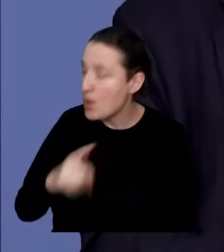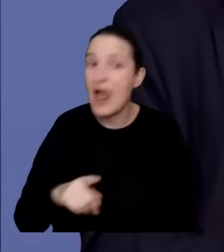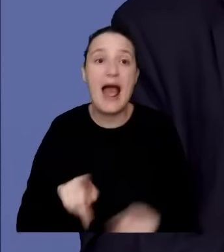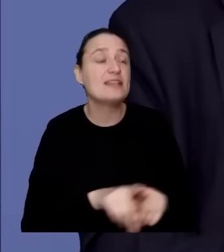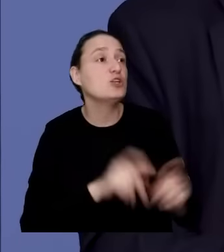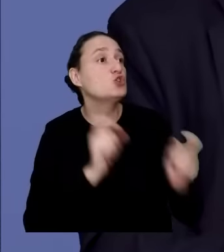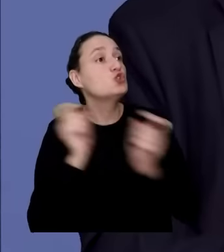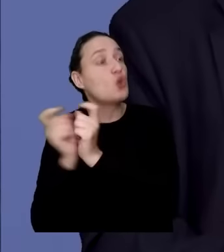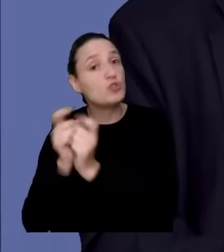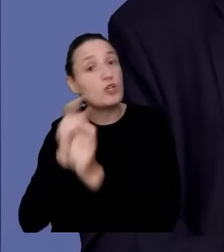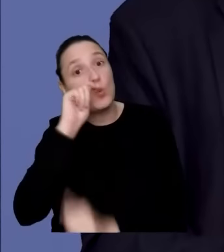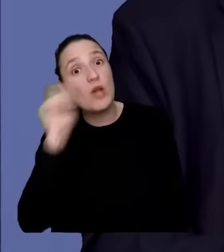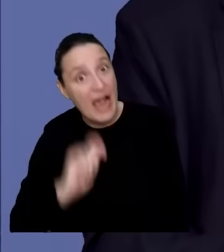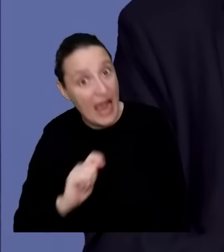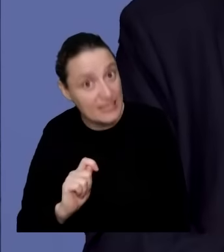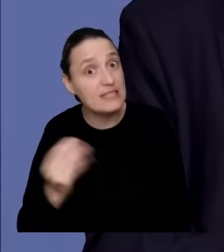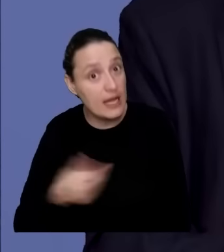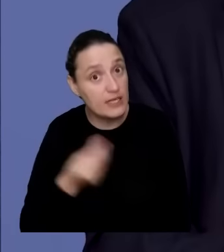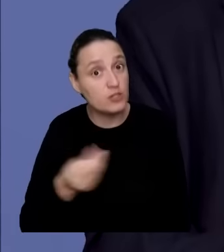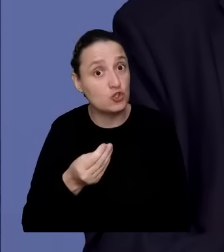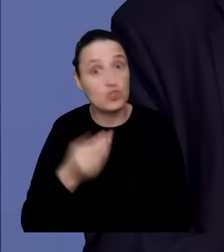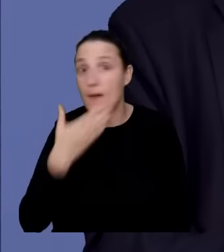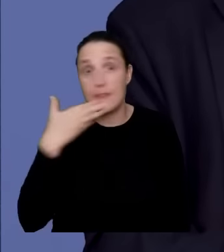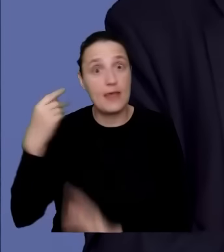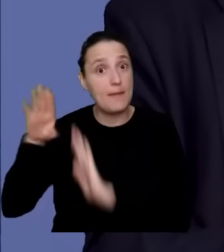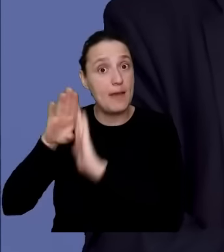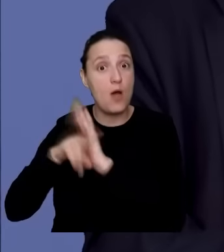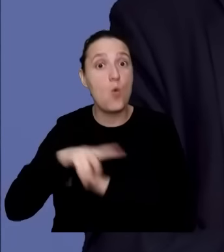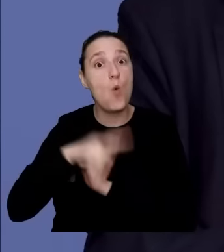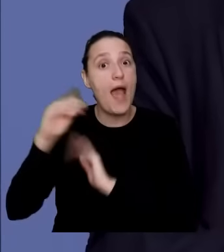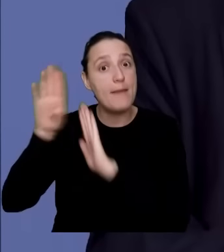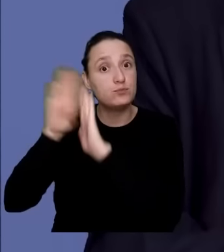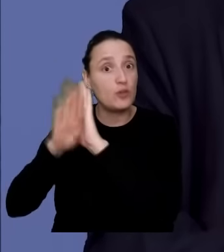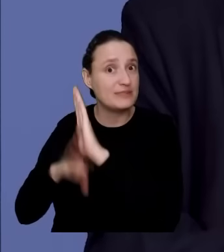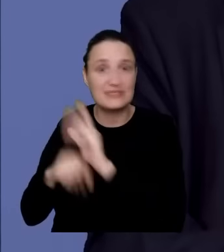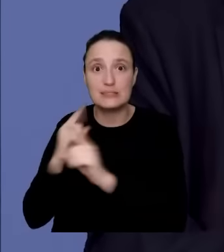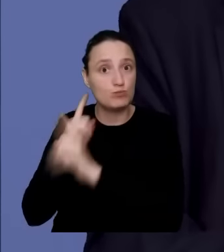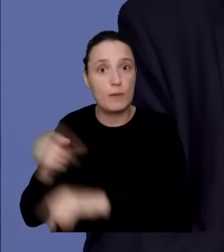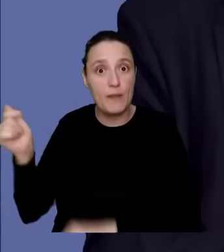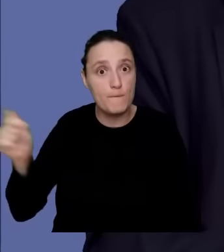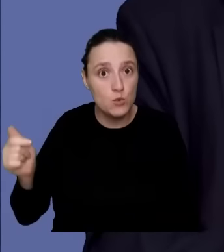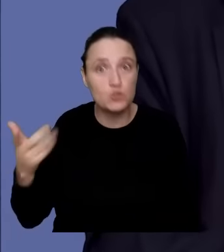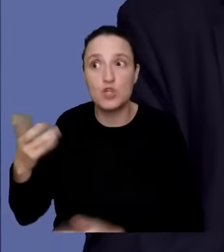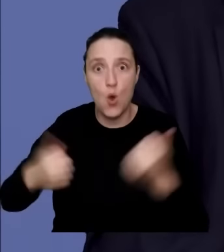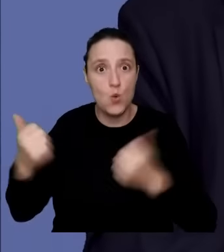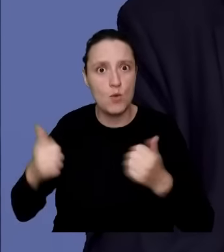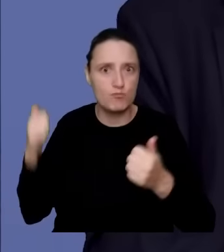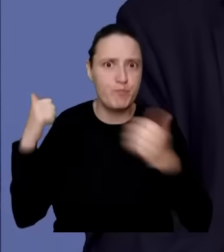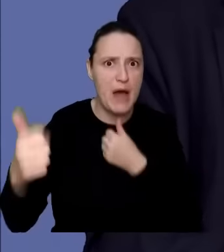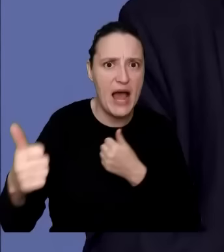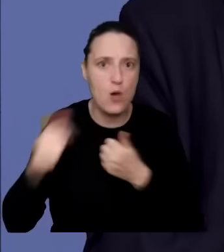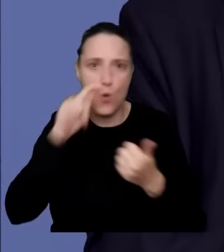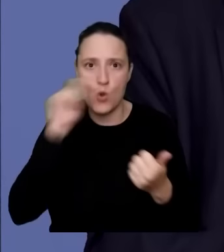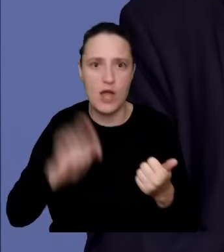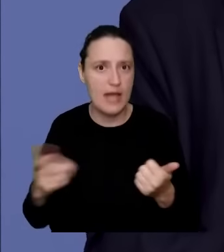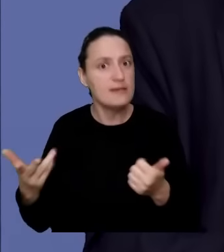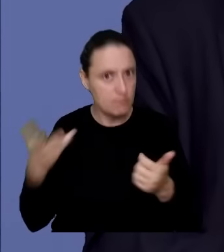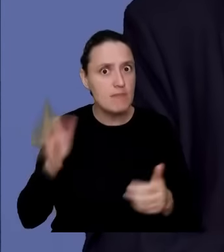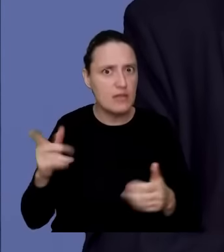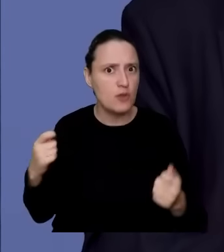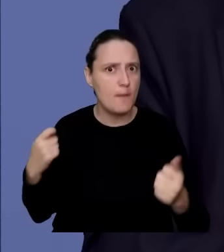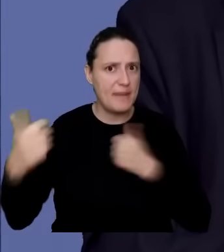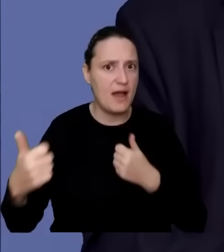Ukrainą którą którą gdzie nie obowiązują przepisy europejskie A ta konkurencja będzie z tamtej strony bardzo